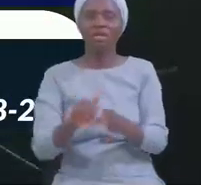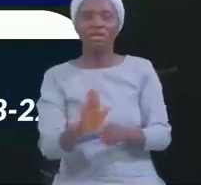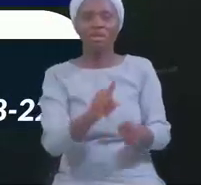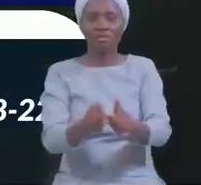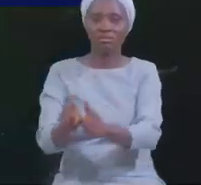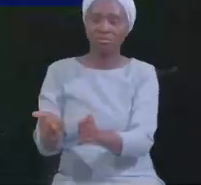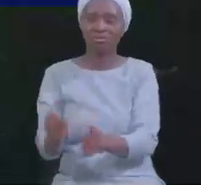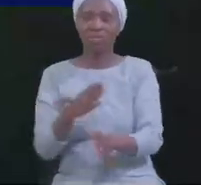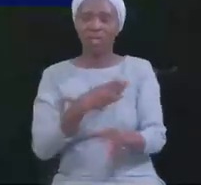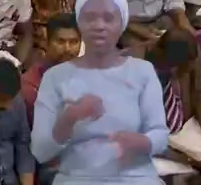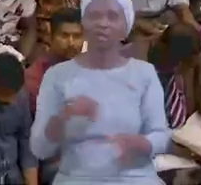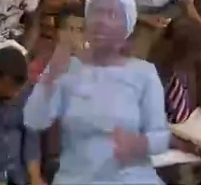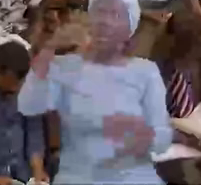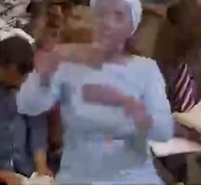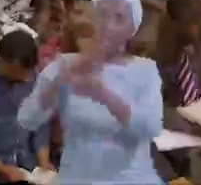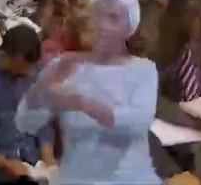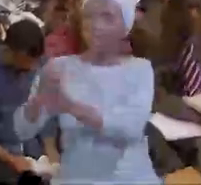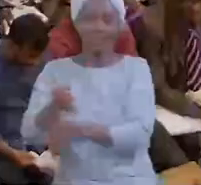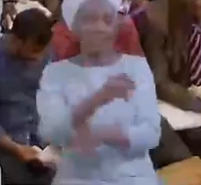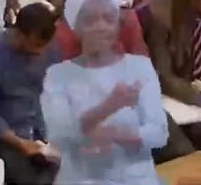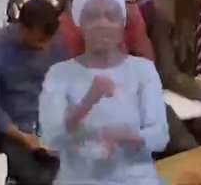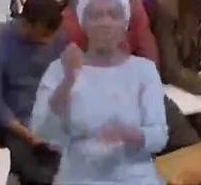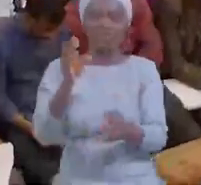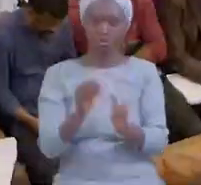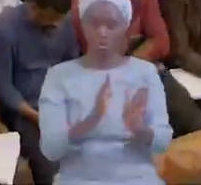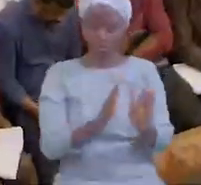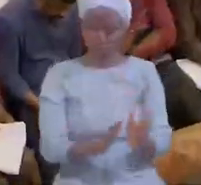si Dieu a tout ordonné que